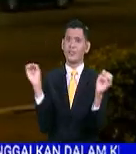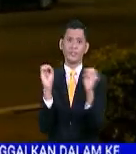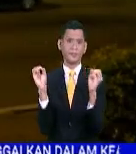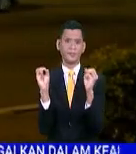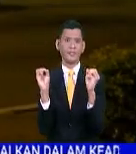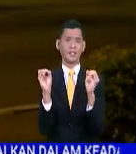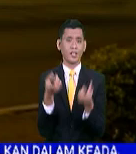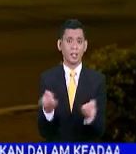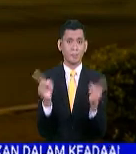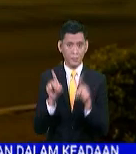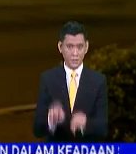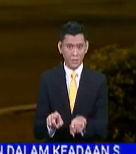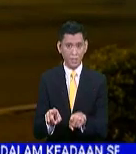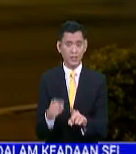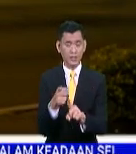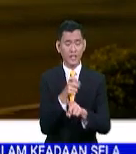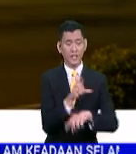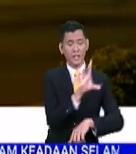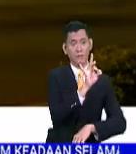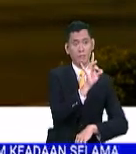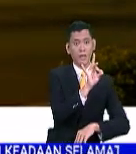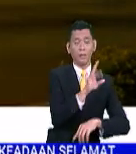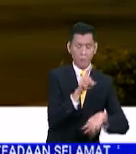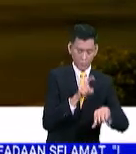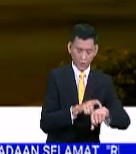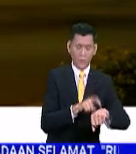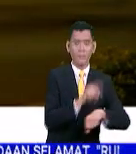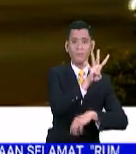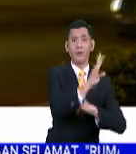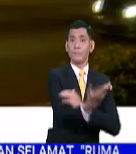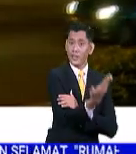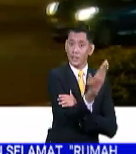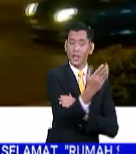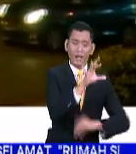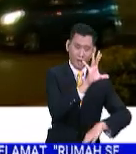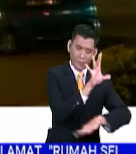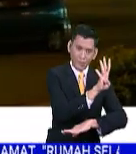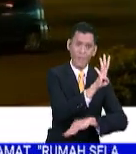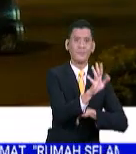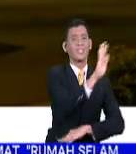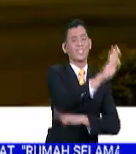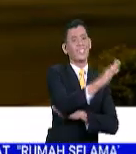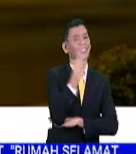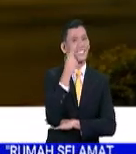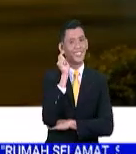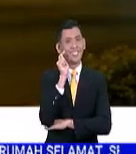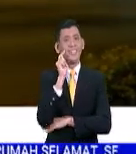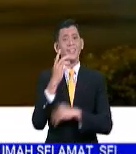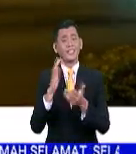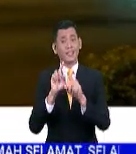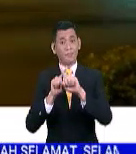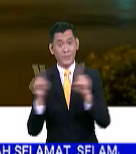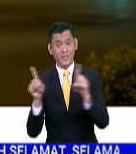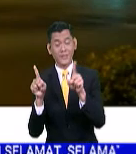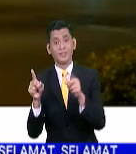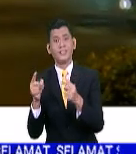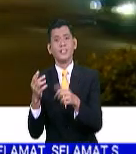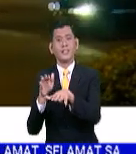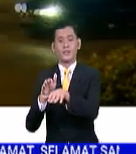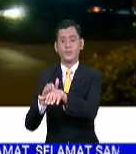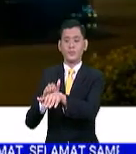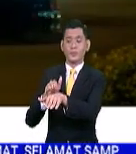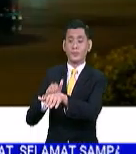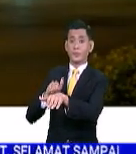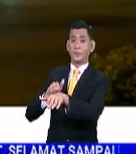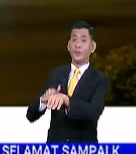sejak kami berada di sini dari pukul 4 petang tadi. Dan namun jumlah kenderaan ini dijangka akan meningkat berikutan warga